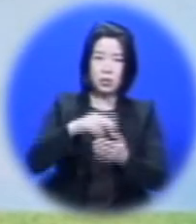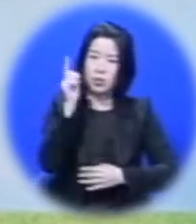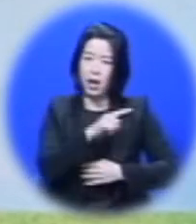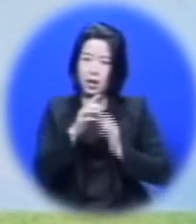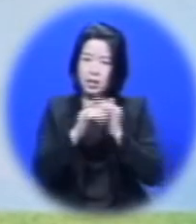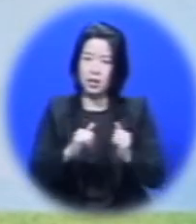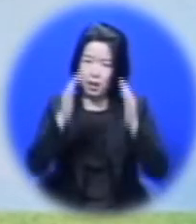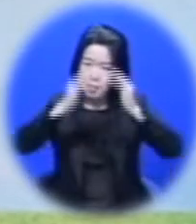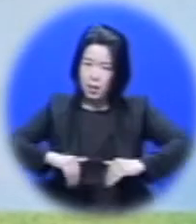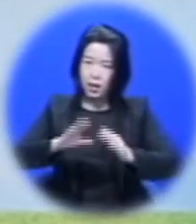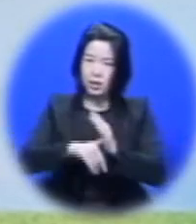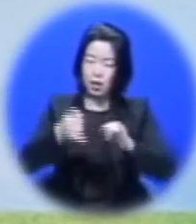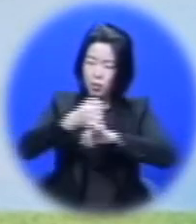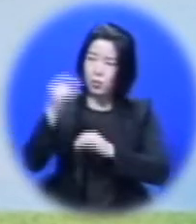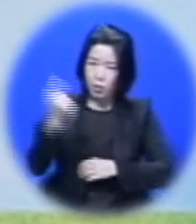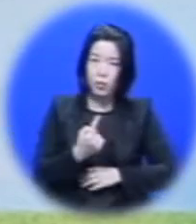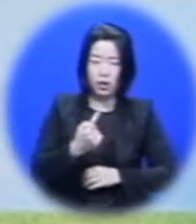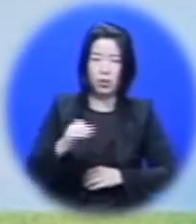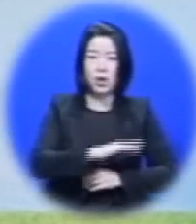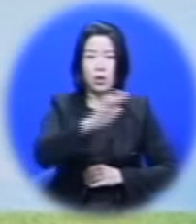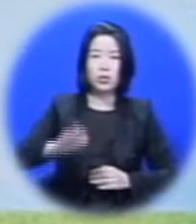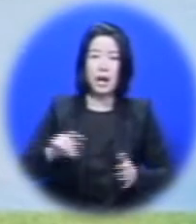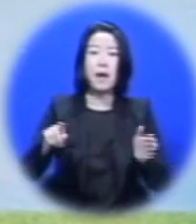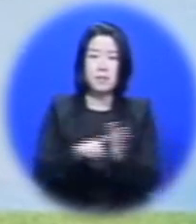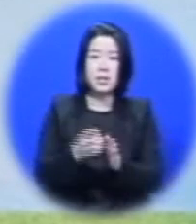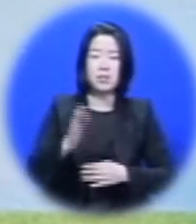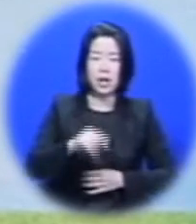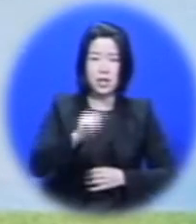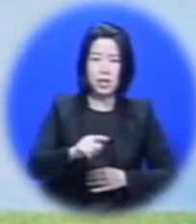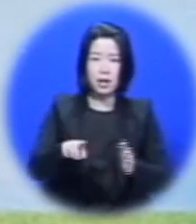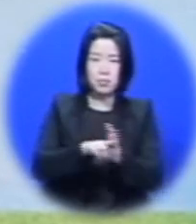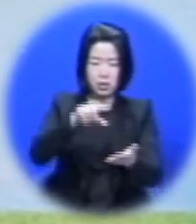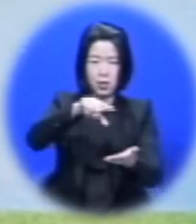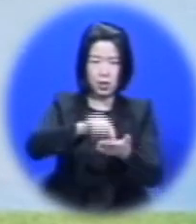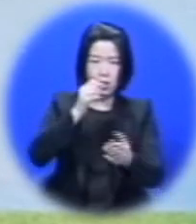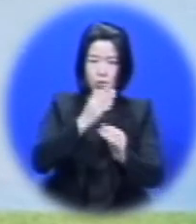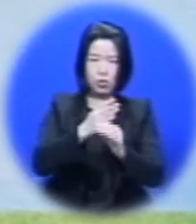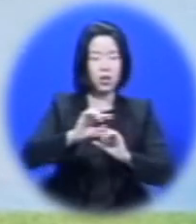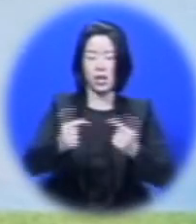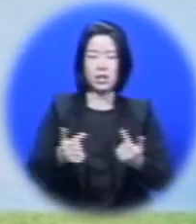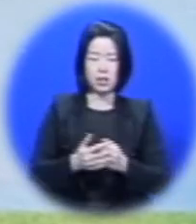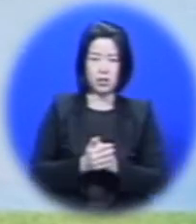멸할 때가 반드시 올 것이라고 우리가 믿지만 이게 믿음의 핵심은 아니에요.